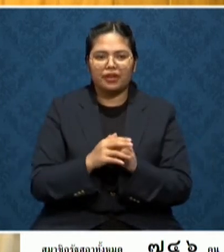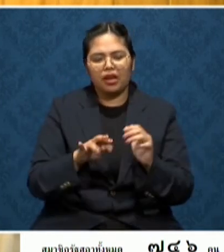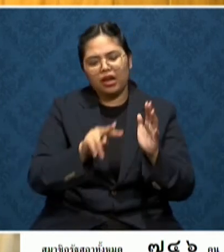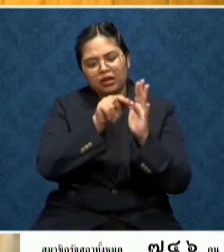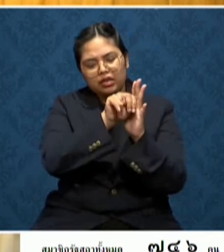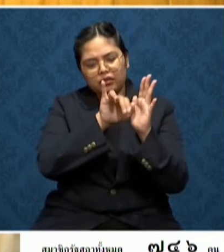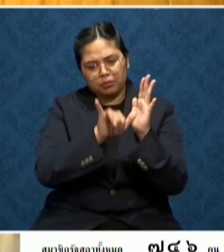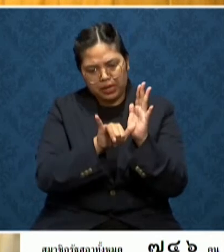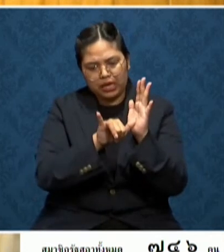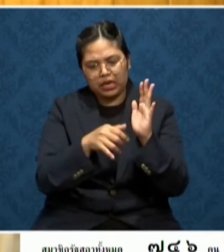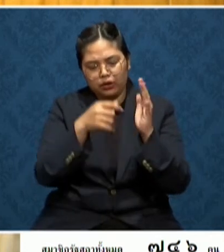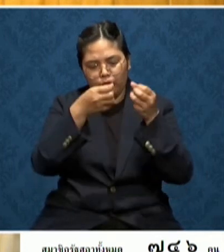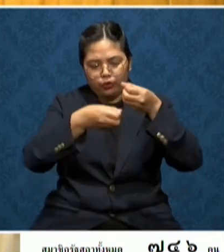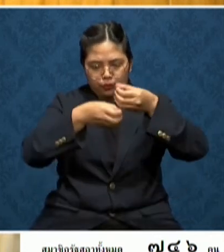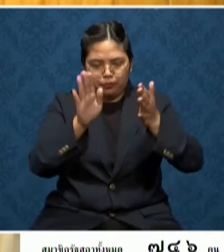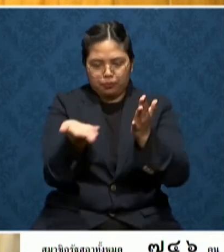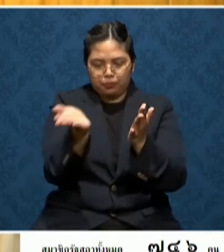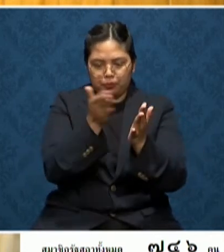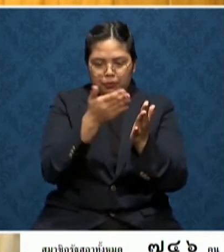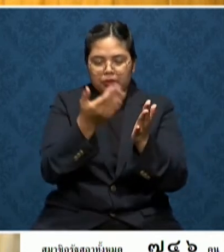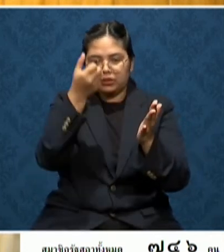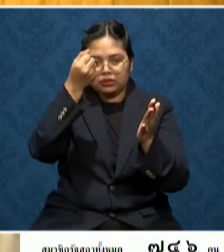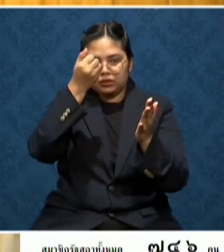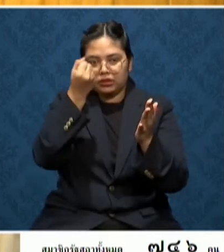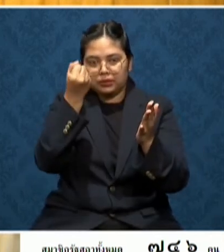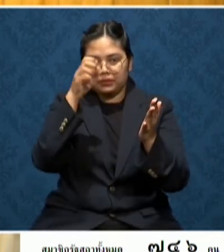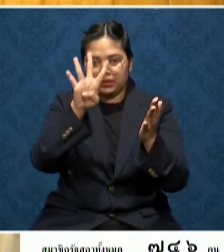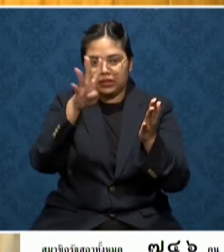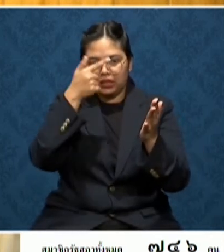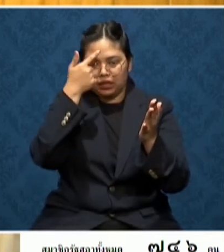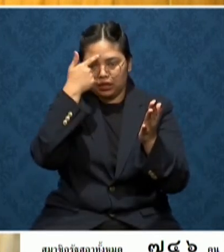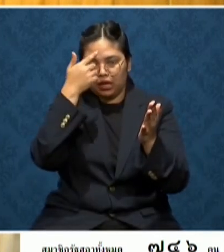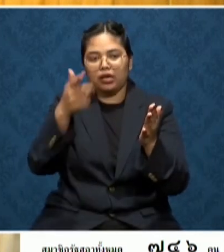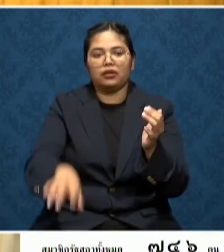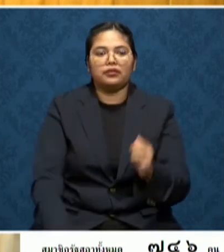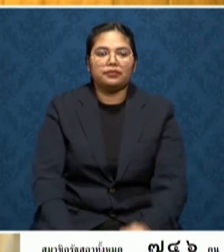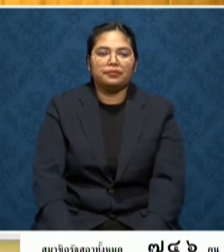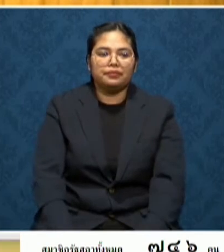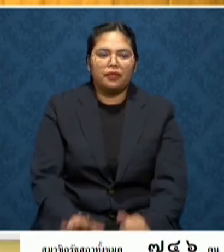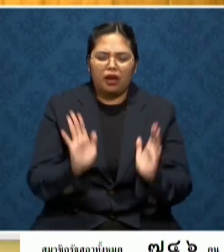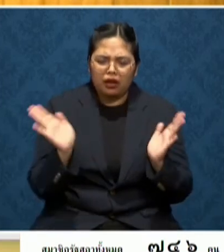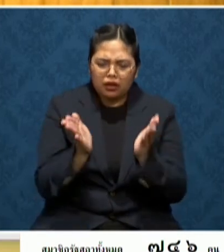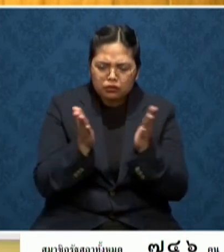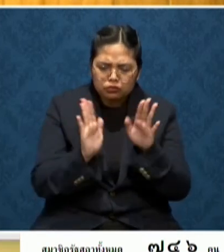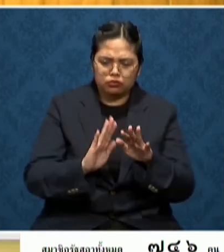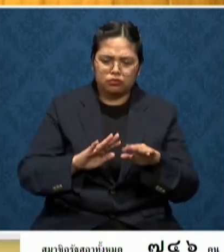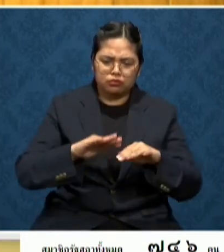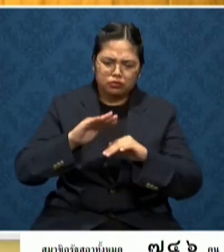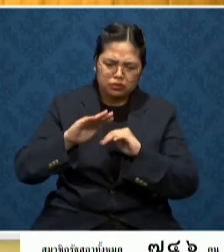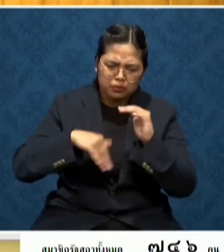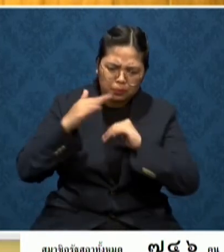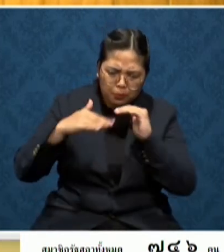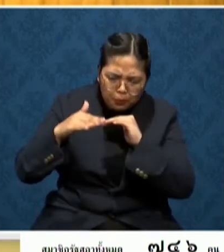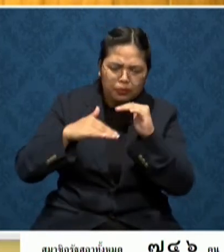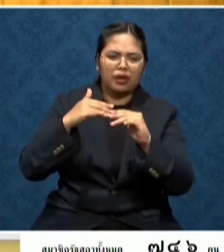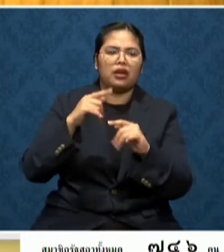หน้าครั้งนี้ท่านใช้คำว่าจุดชนวนกระตุ้นกระตุกและ